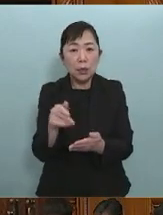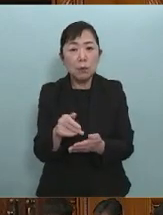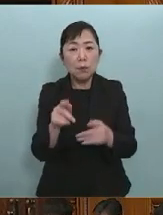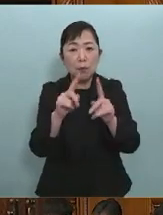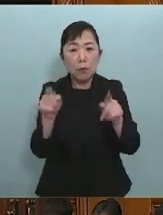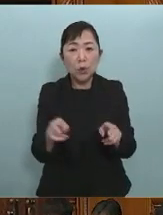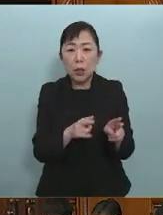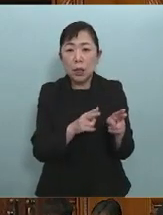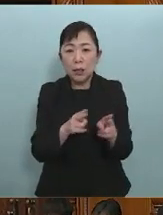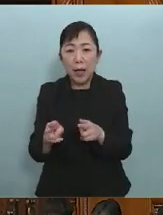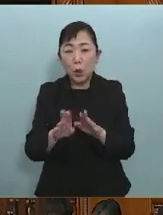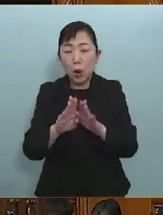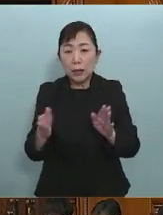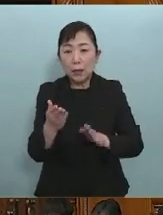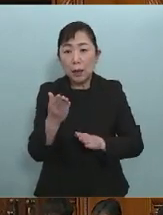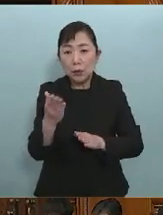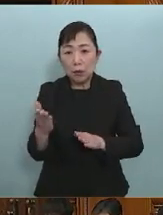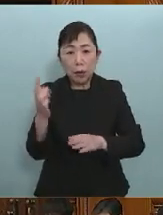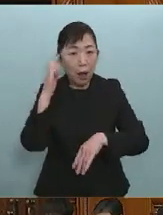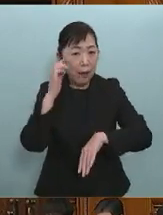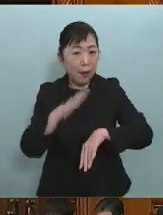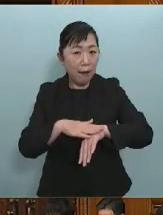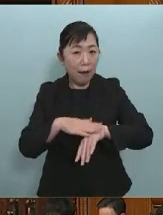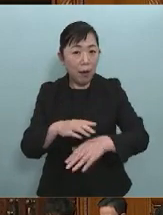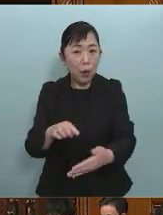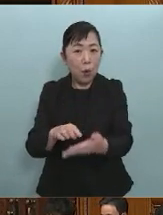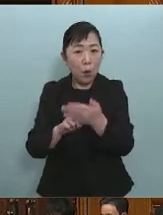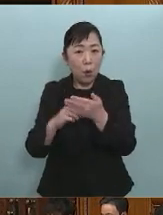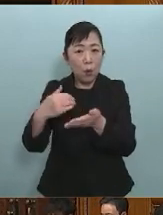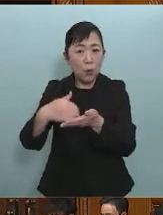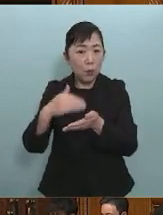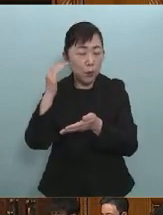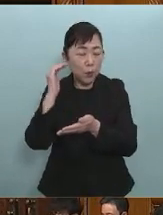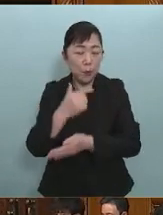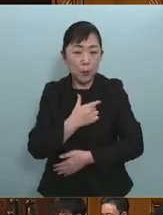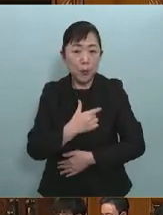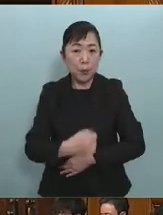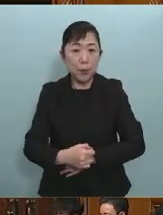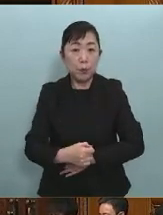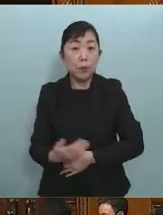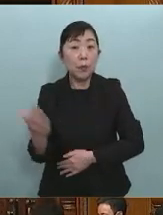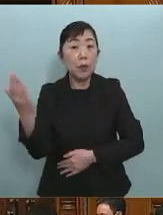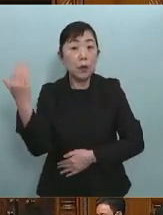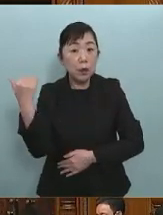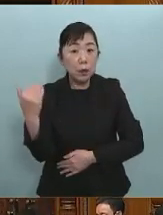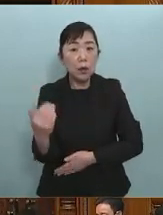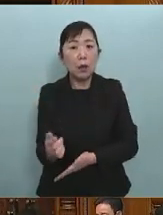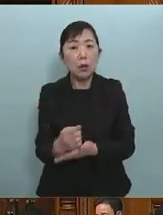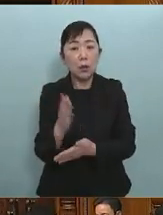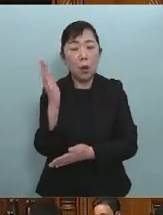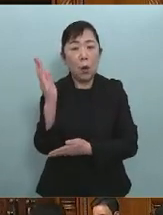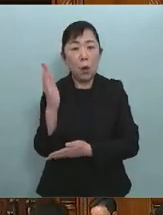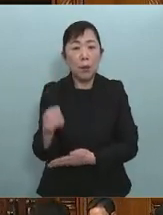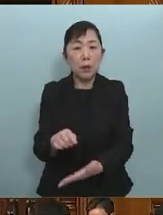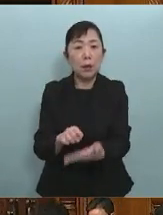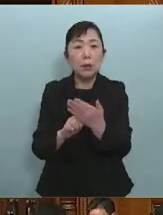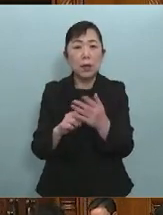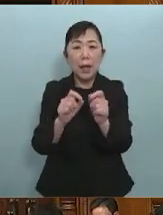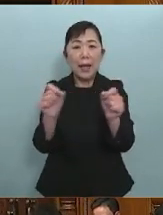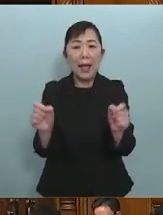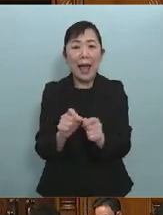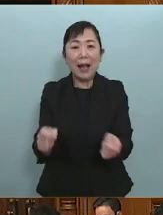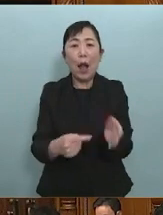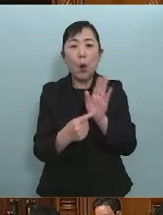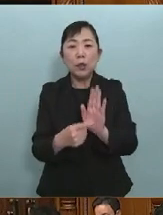のか見解をお聞かせください総理が初心表明で強調されていた結果を